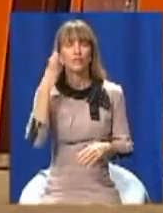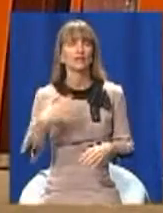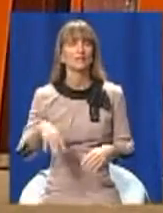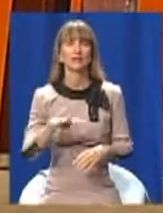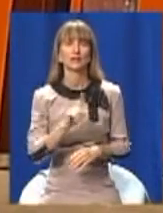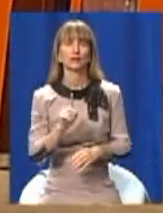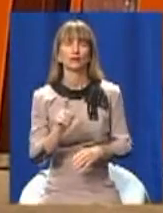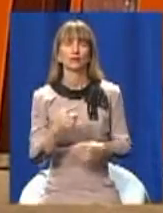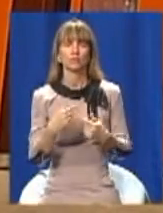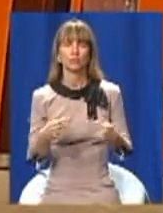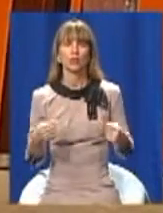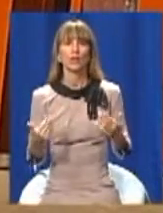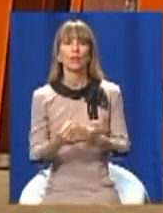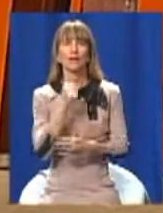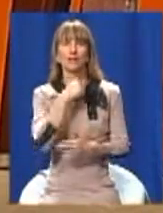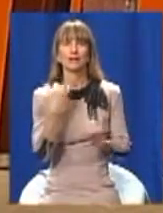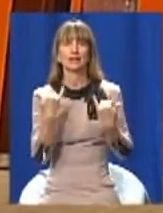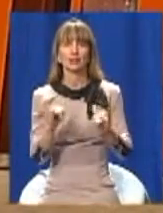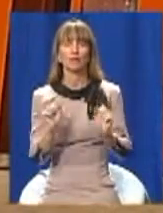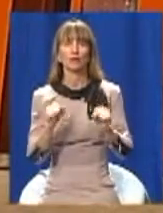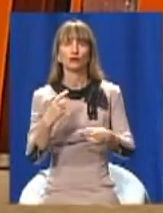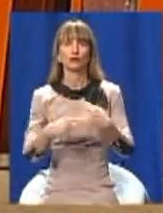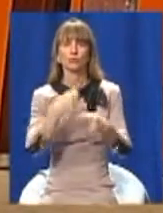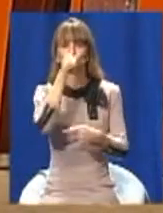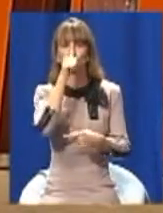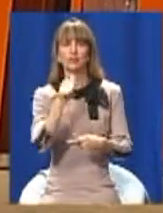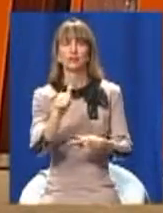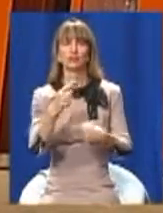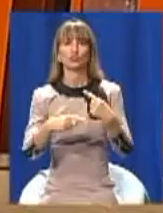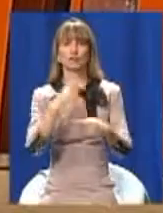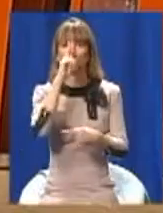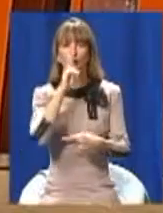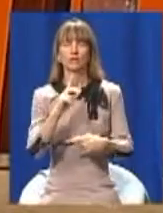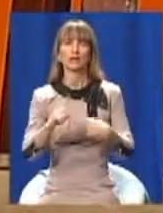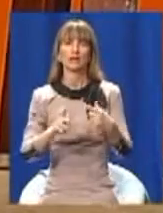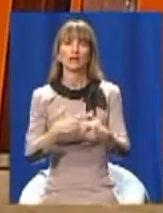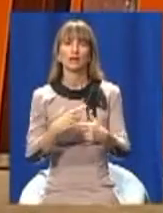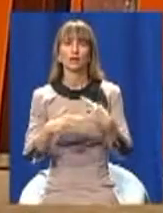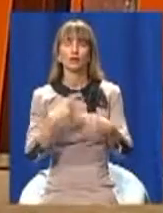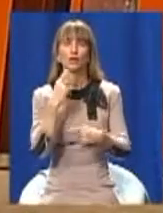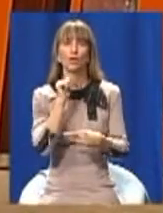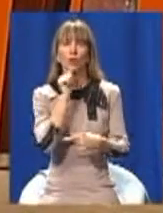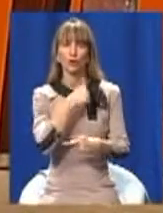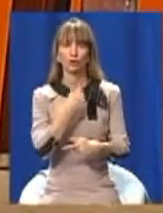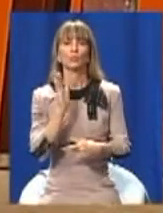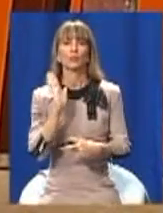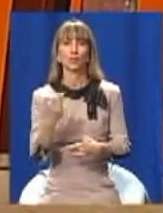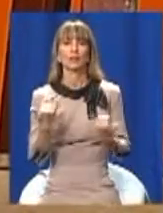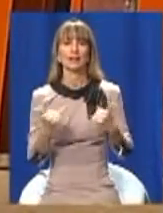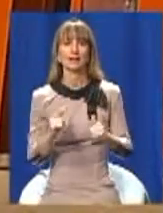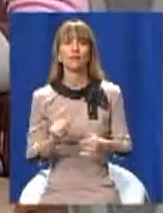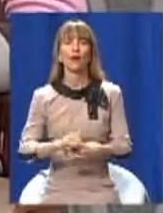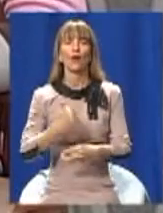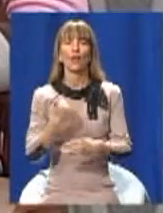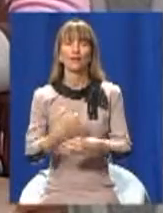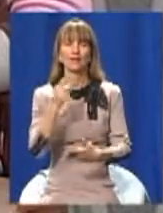адже новорічне диво може через місяць, через два, а може через рік, але ж відбудеться диво. Головне у нього